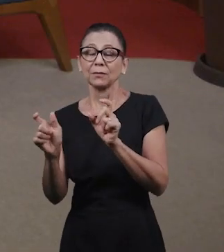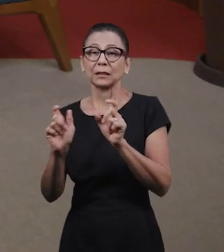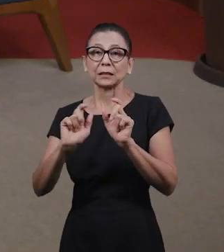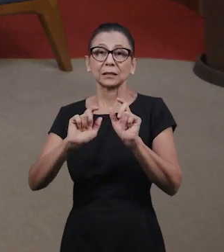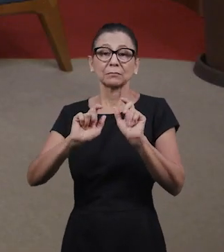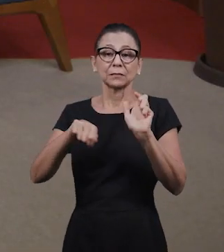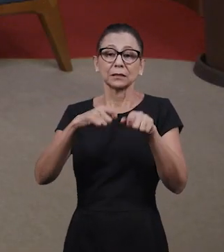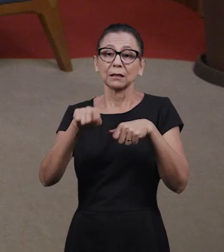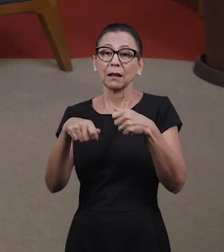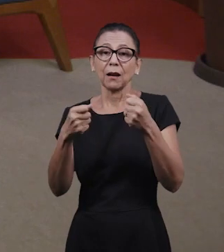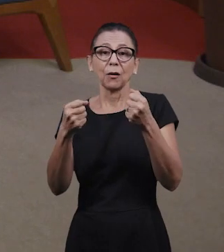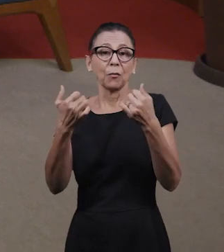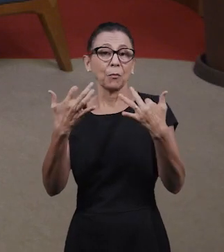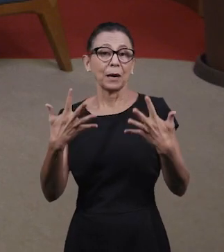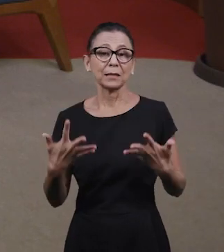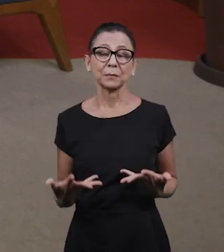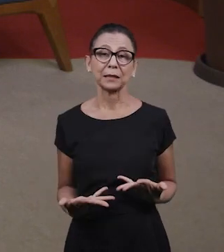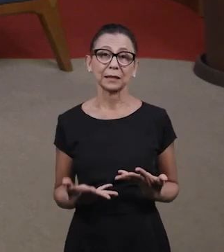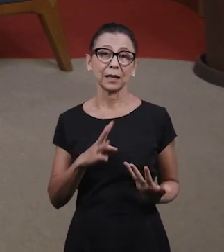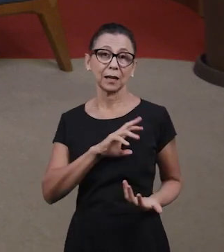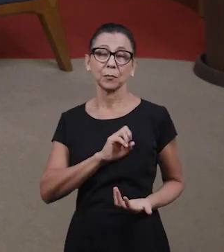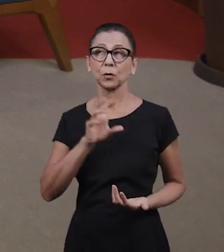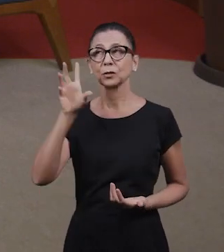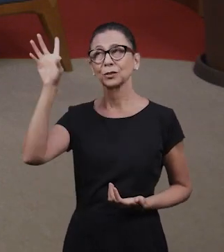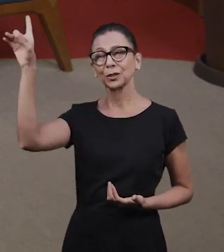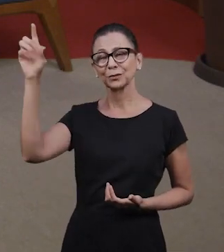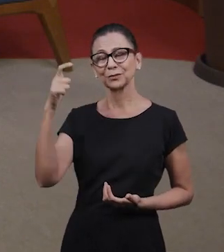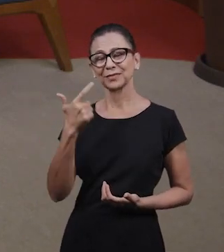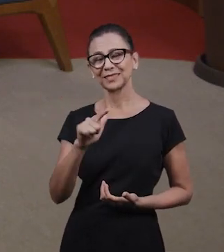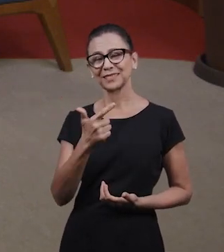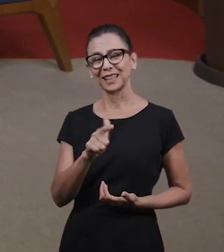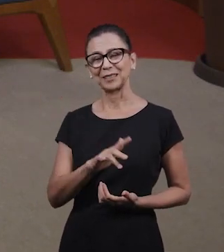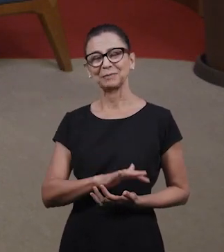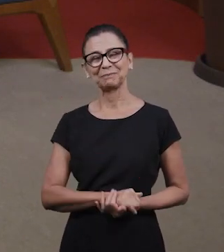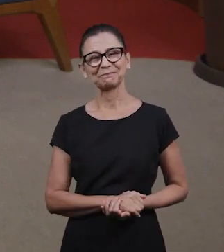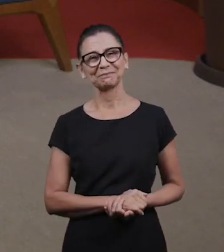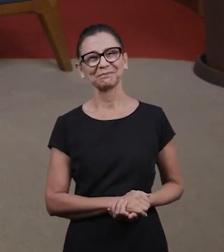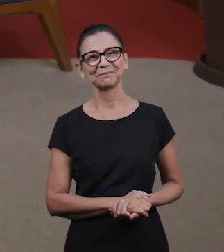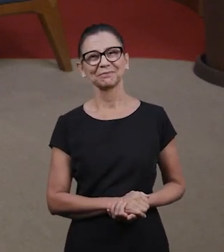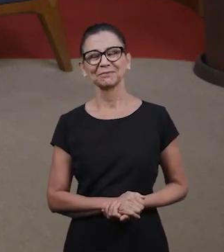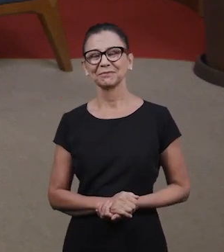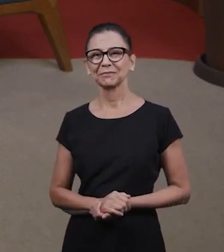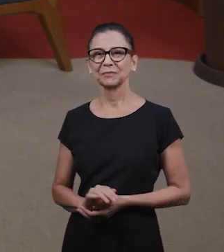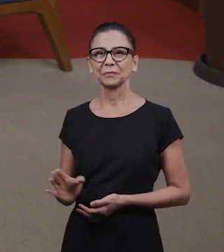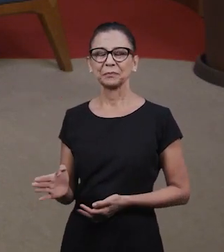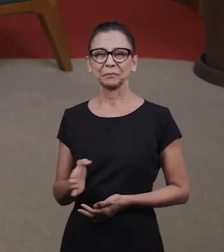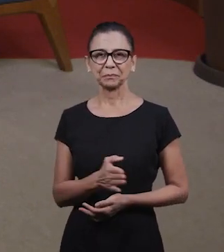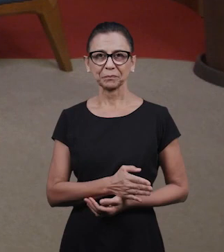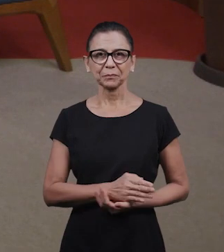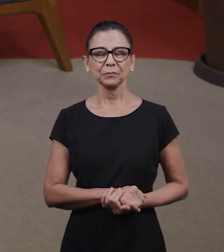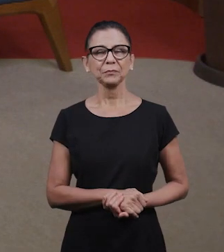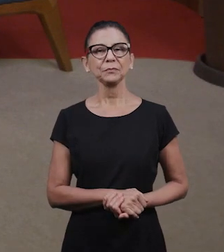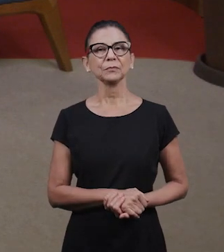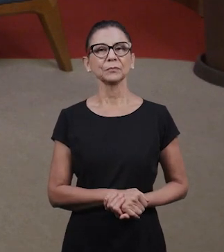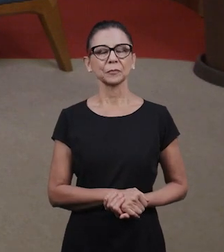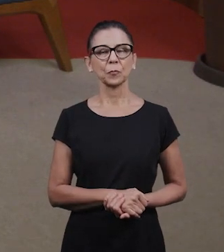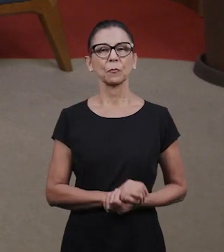expression et on n'a pas trouvé un mot pour exprimer la grandeur de cet amour. Passons maintenant au deuxième